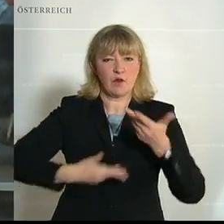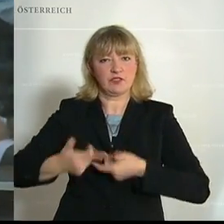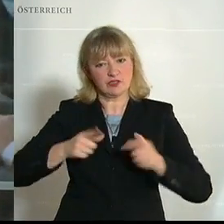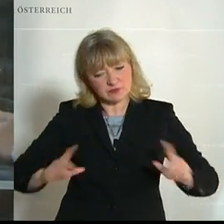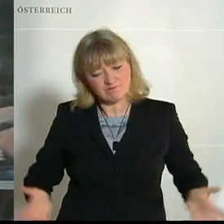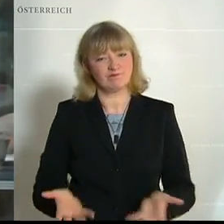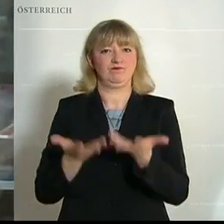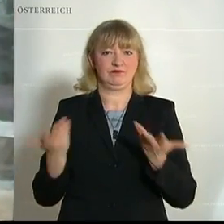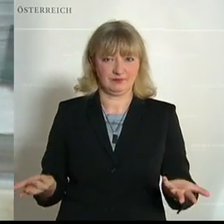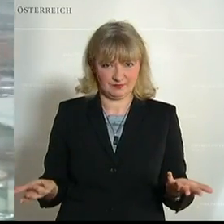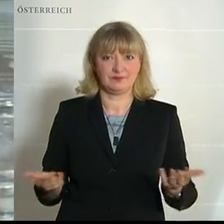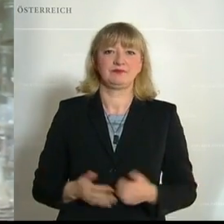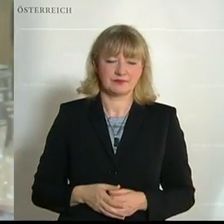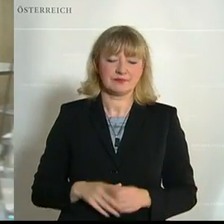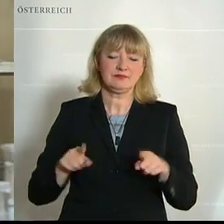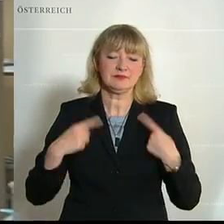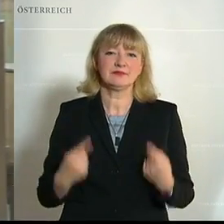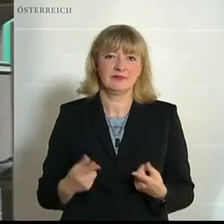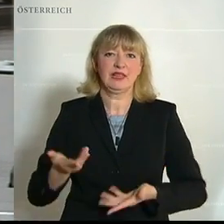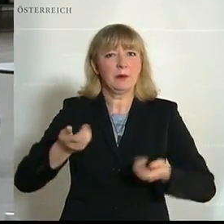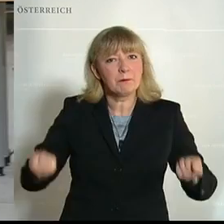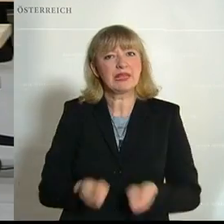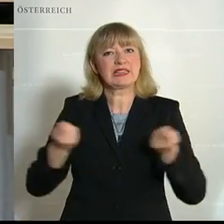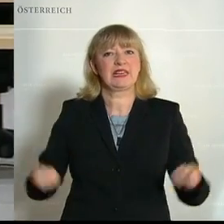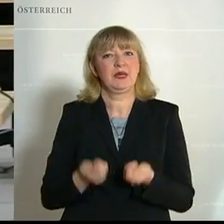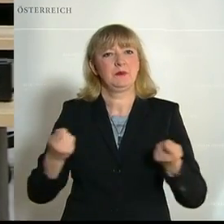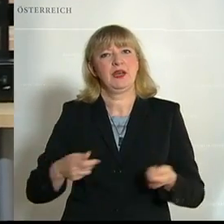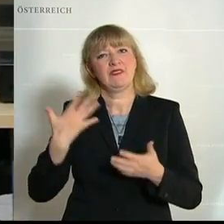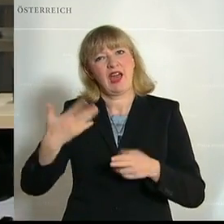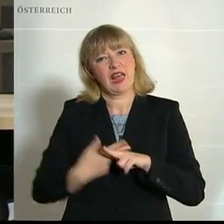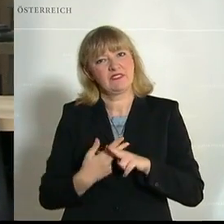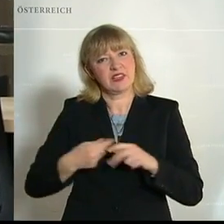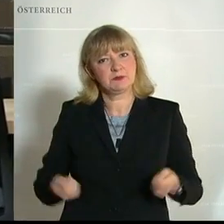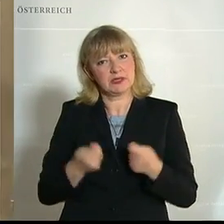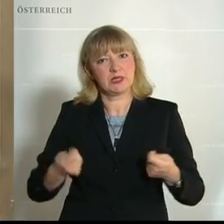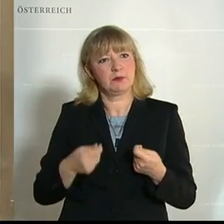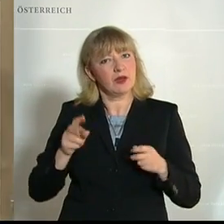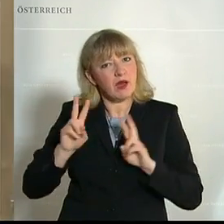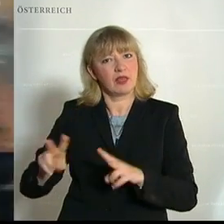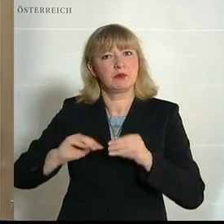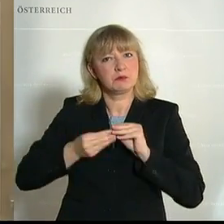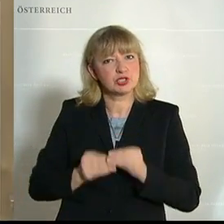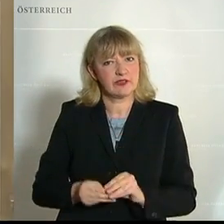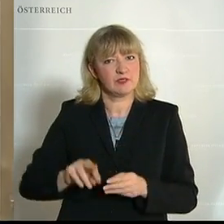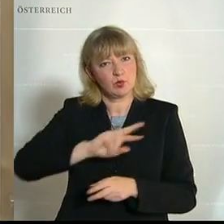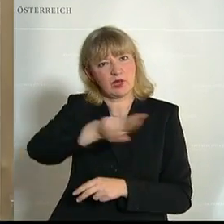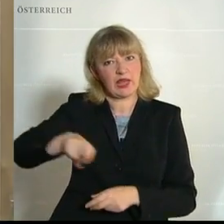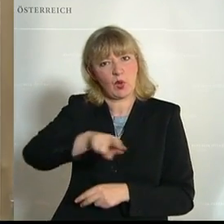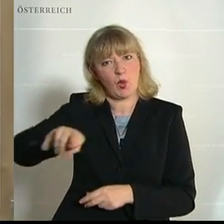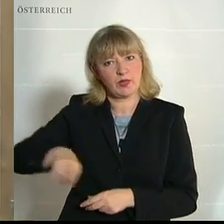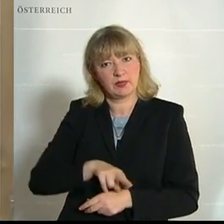Schwung gehalten wird, damit die Betriebe, die Handwerksbetriebe auch Beschäftigung in den Regionen